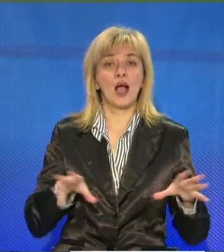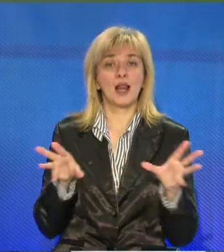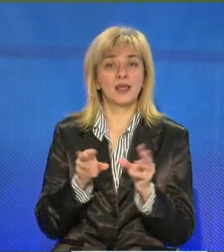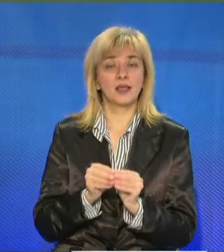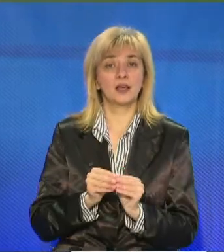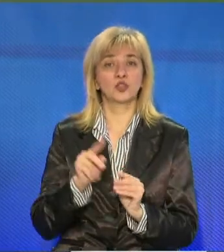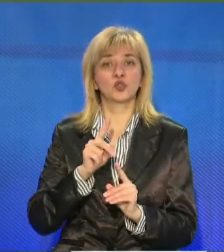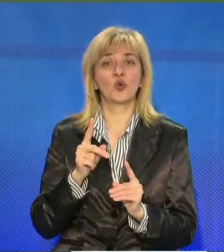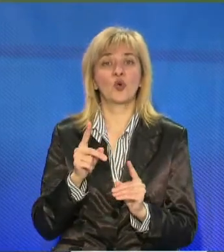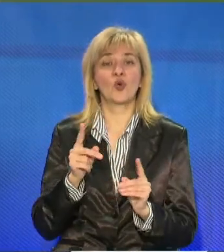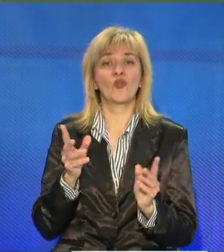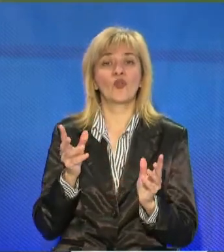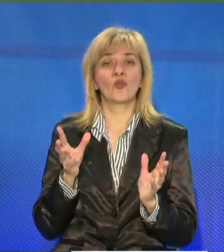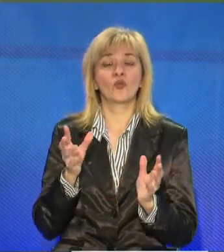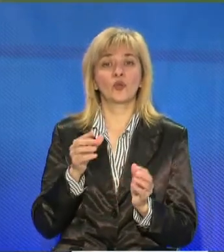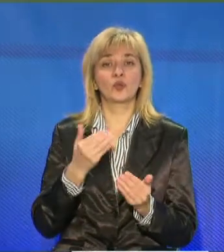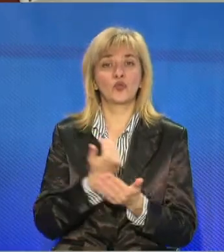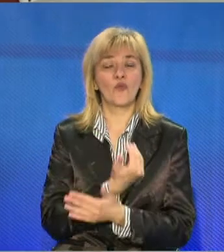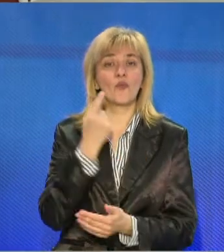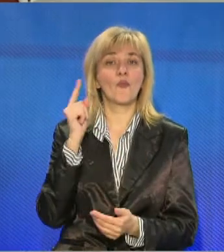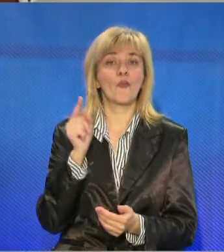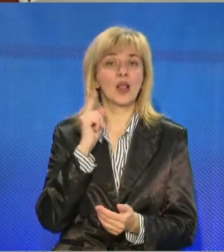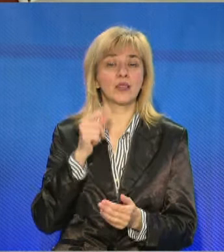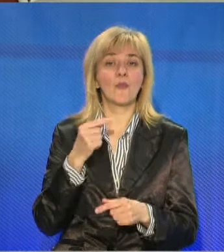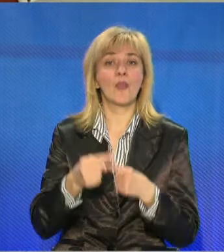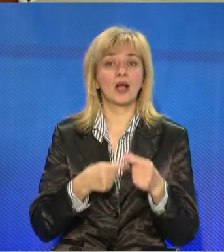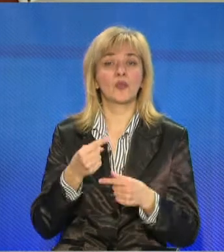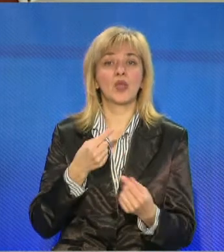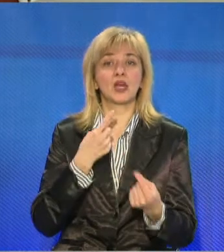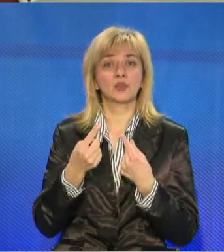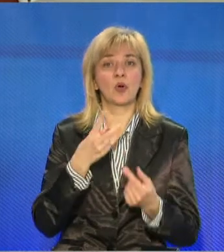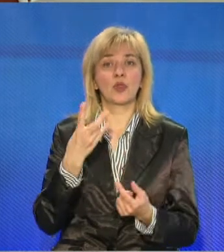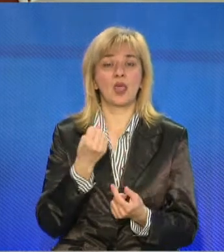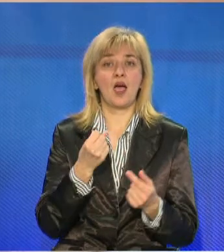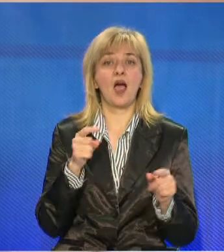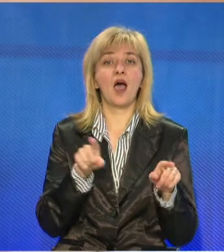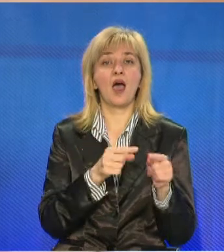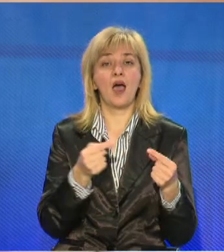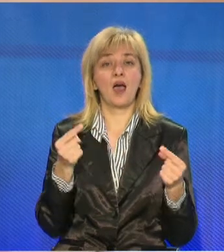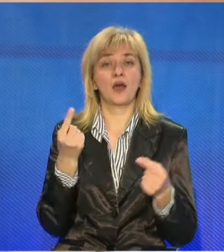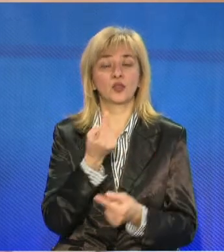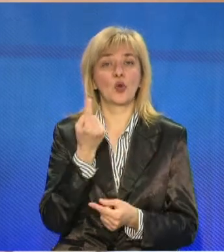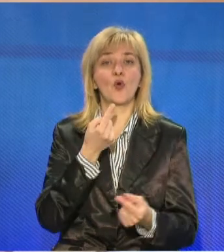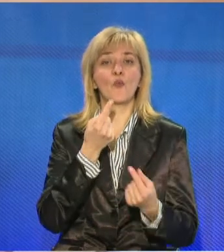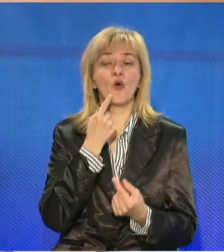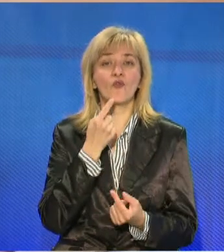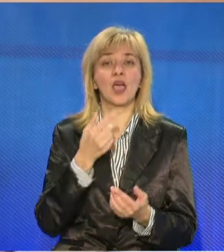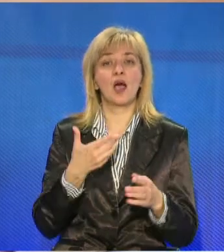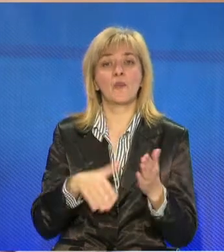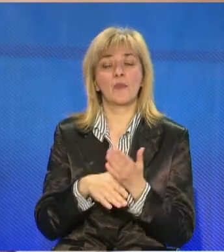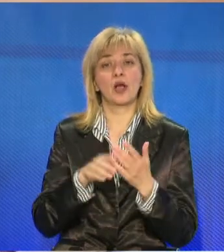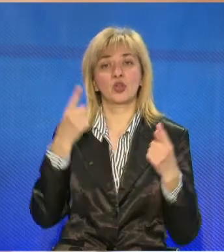а миновито так называют школьников 21-го стагодия, и она размовляет на одной мове, а допомагают ее